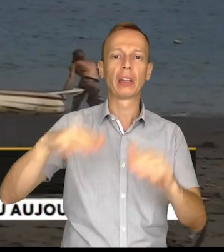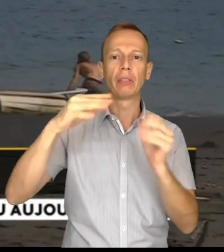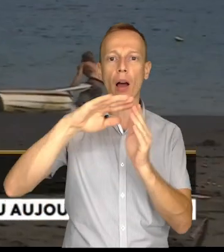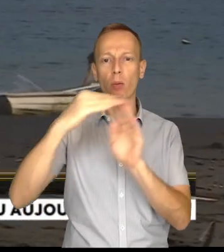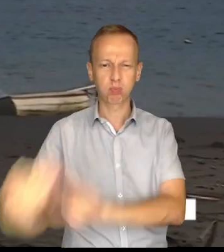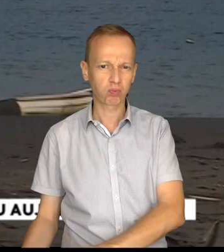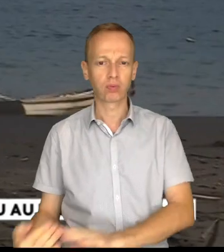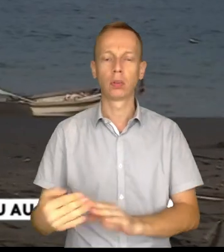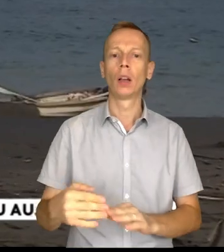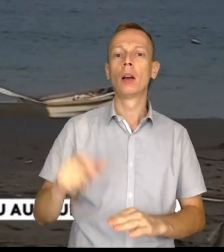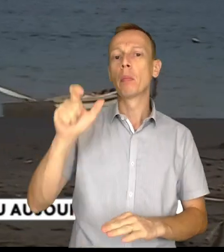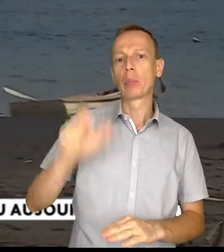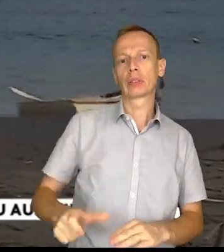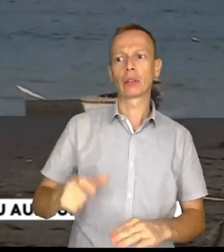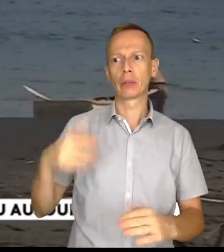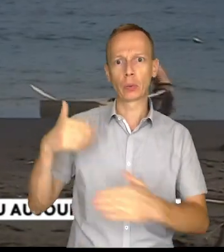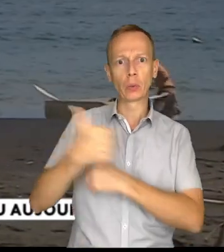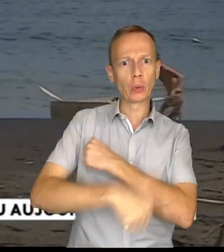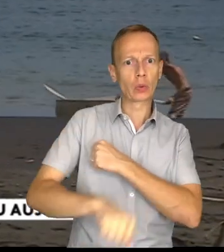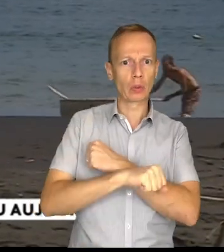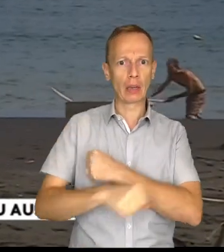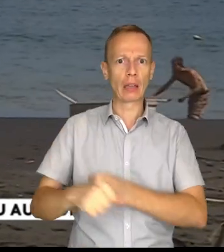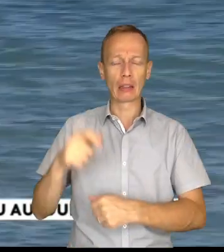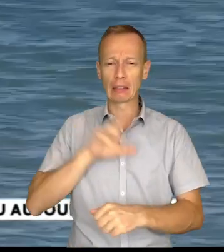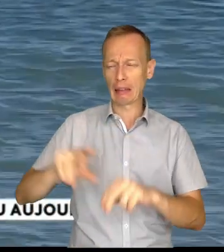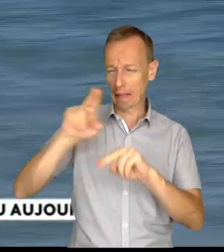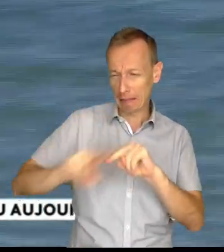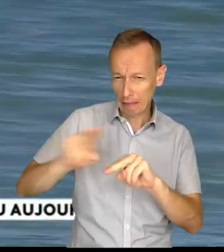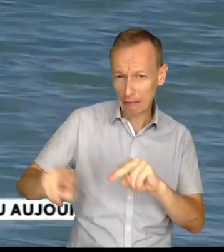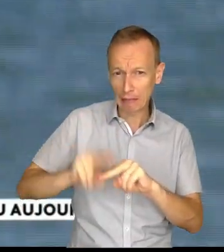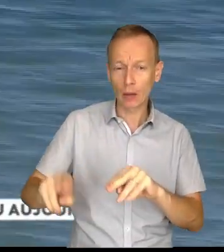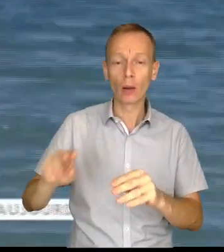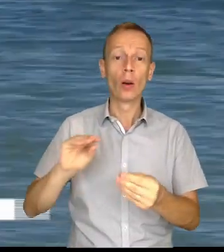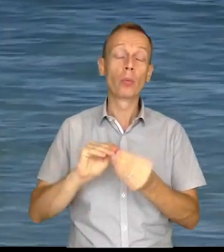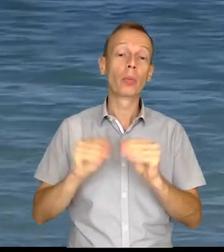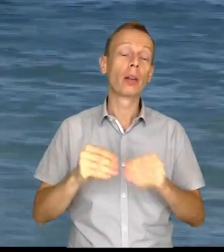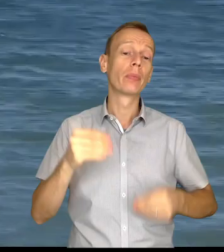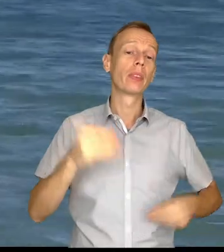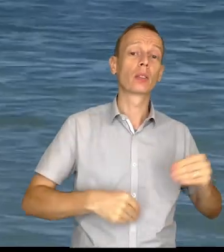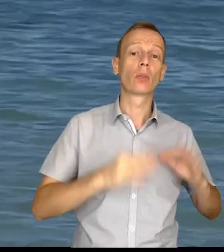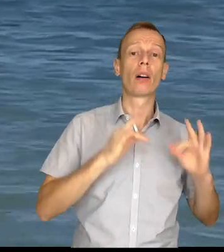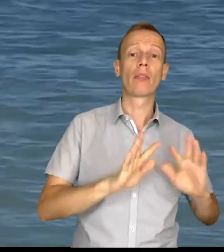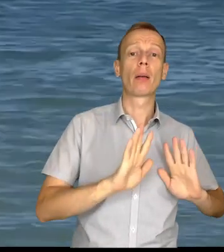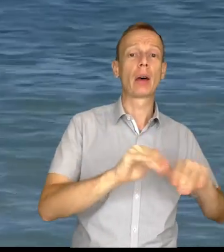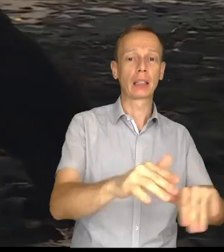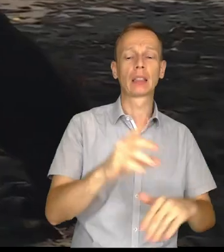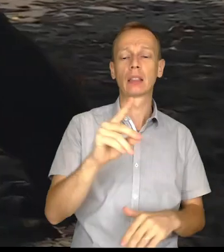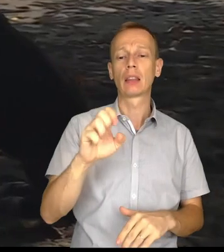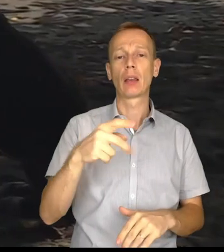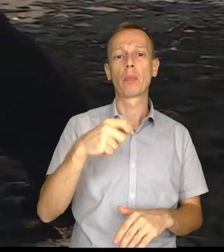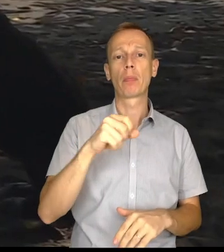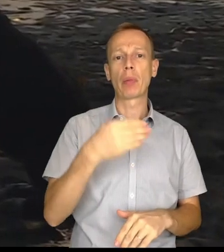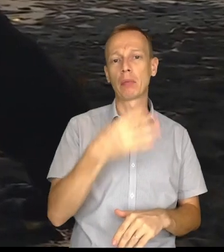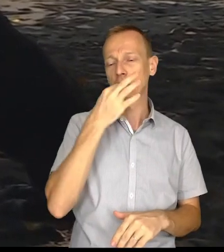le perdre. Le skipper s'attelle depuis une semaine donc à le réparer, sauf que la direction des affaires maritimes, la